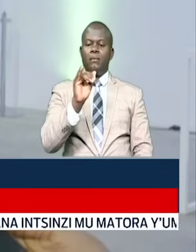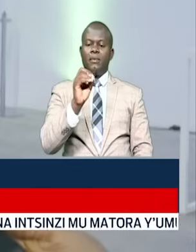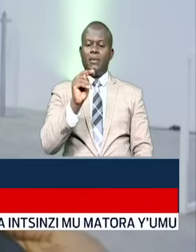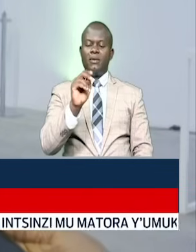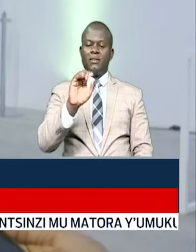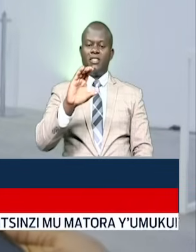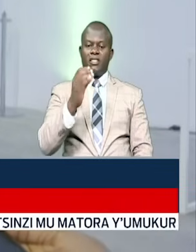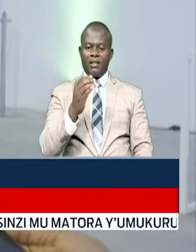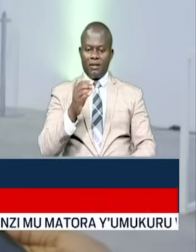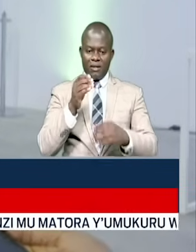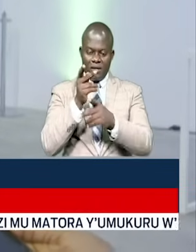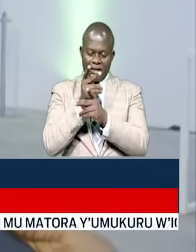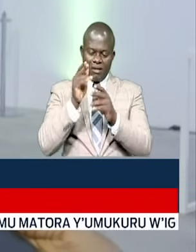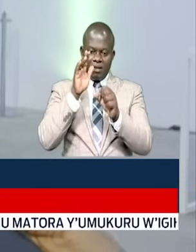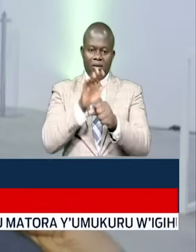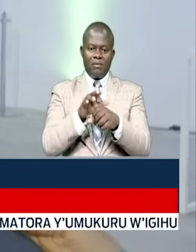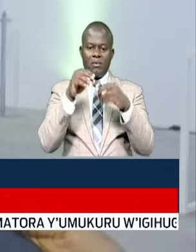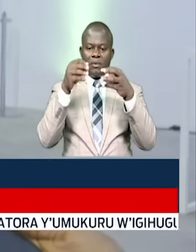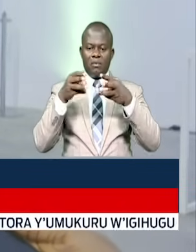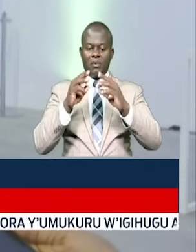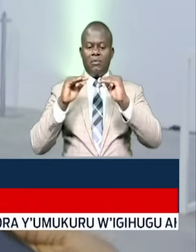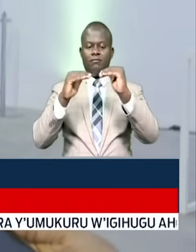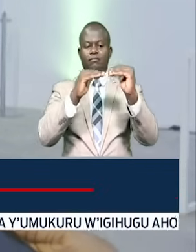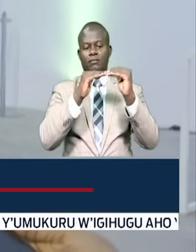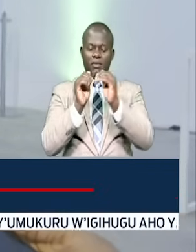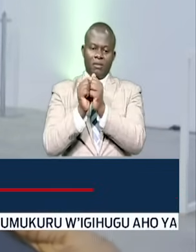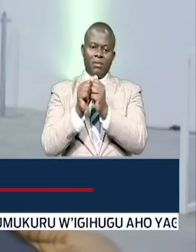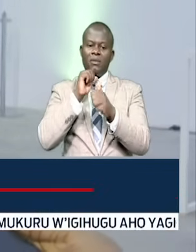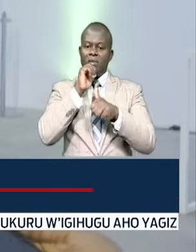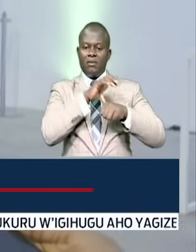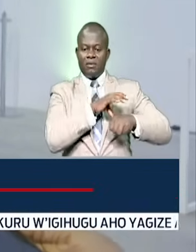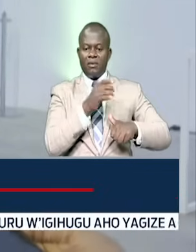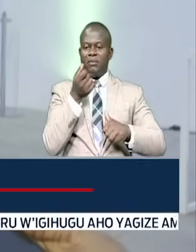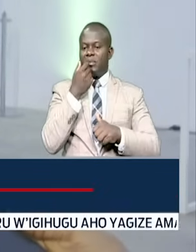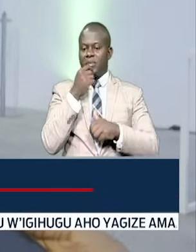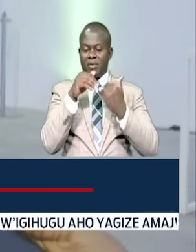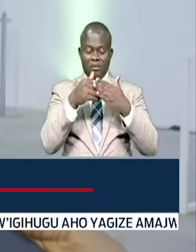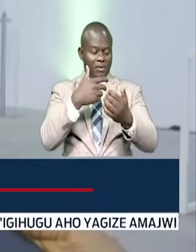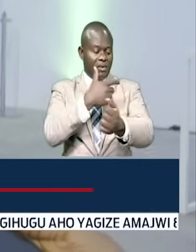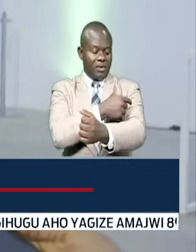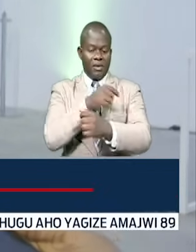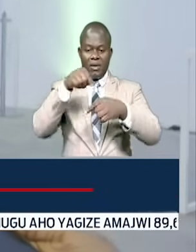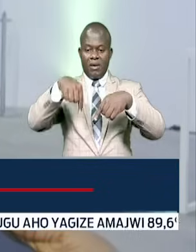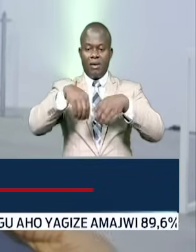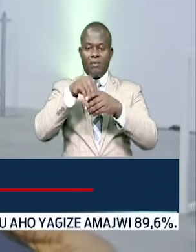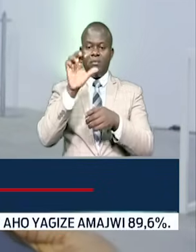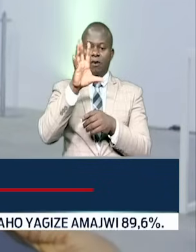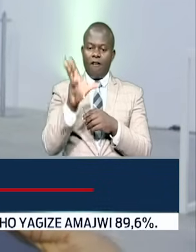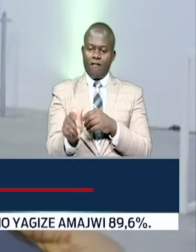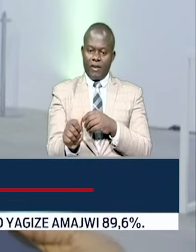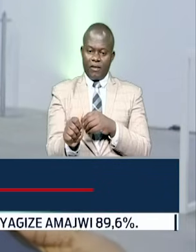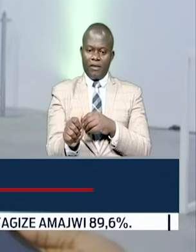yitaye cyane mu gutanga mu buryo bw'uburinganire n'ubudaheza bw'imiti n'inkingo hano ku mugabane wa